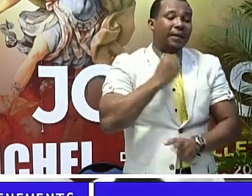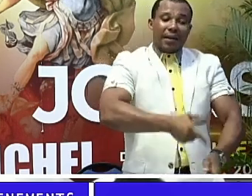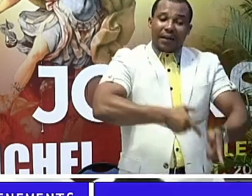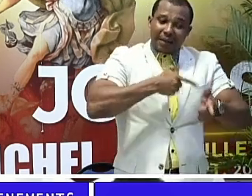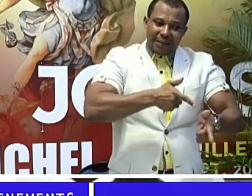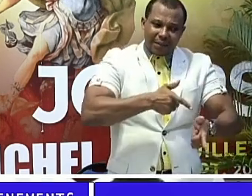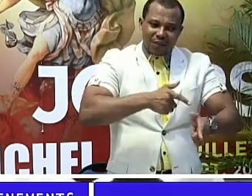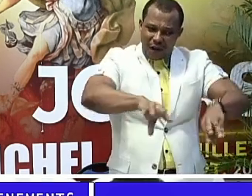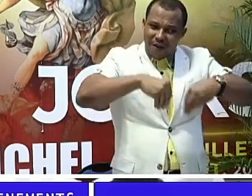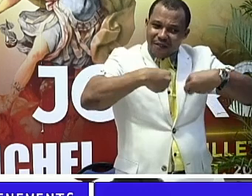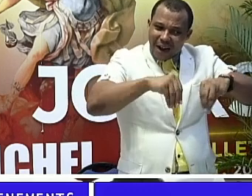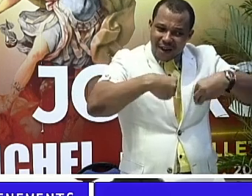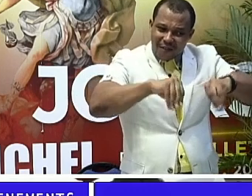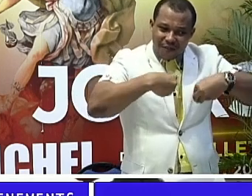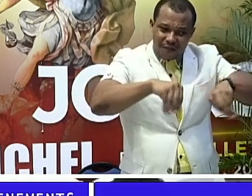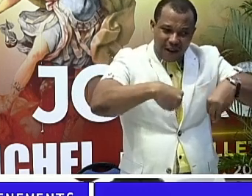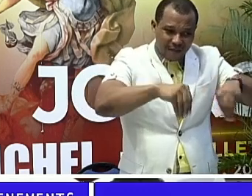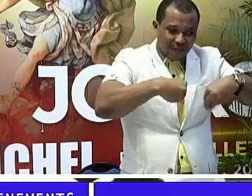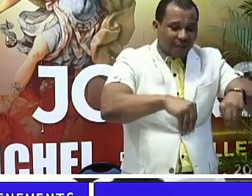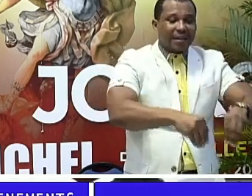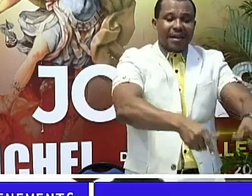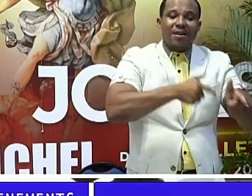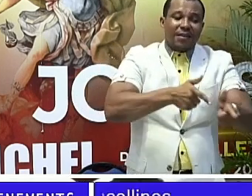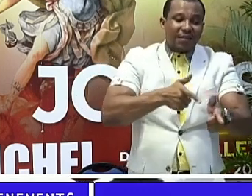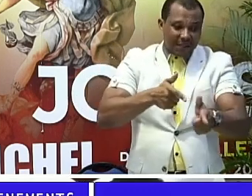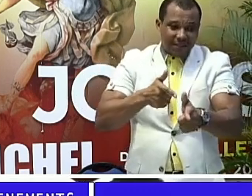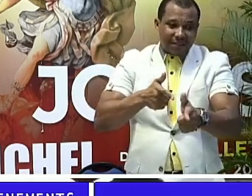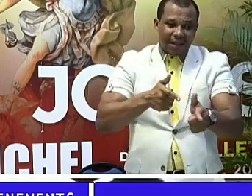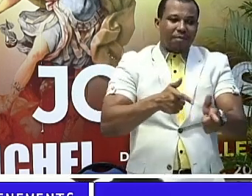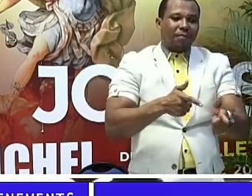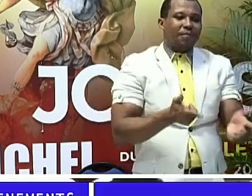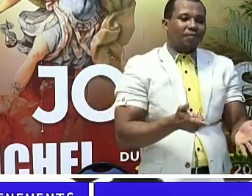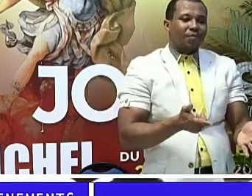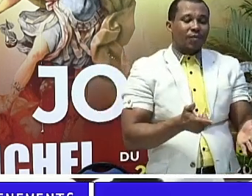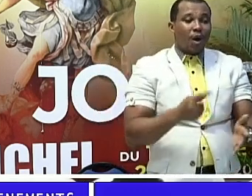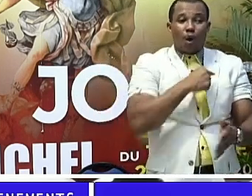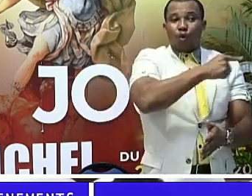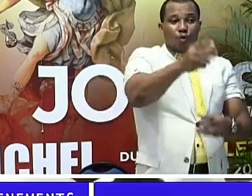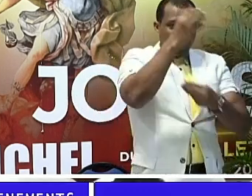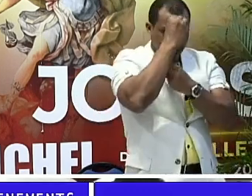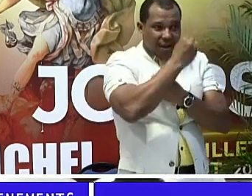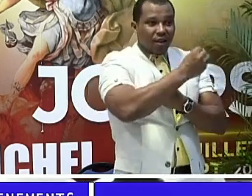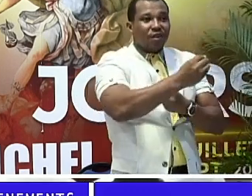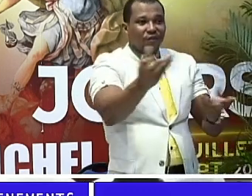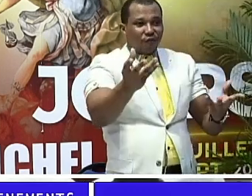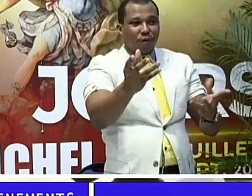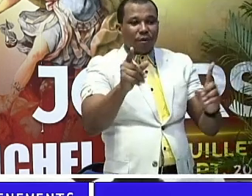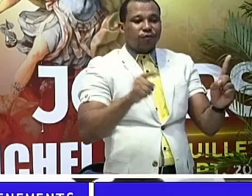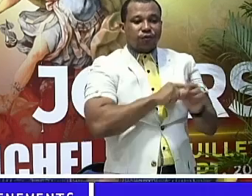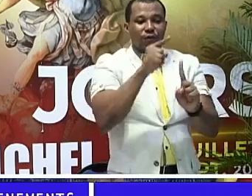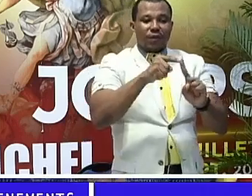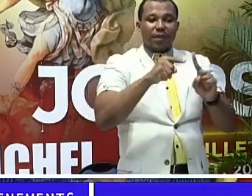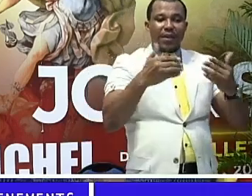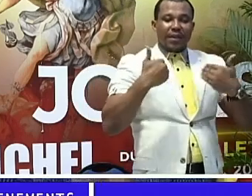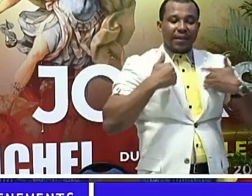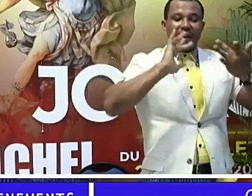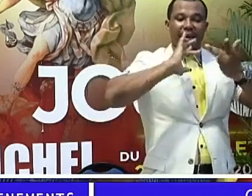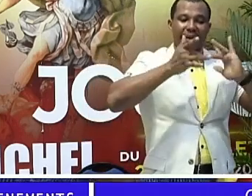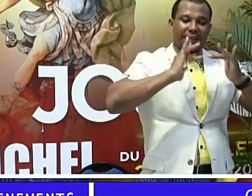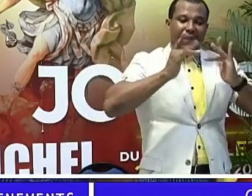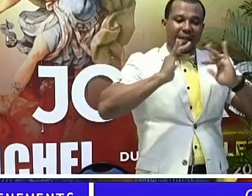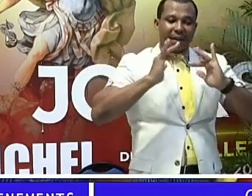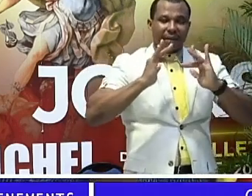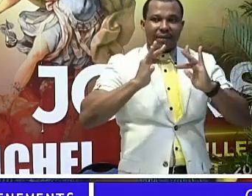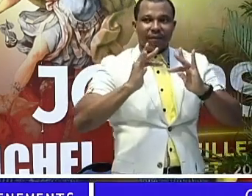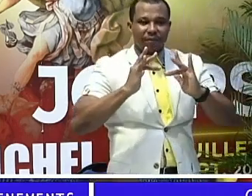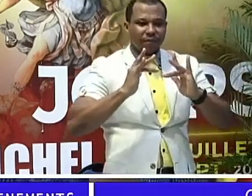si nous connaît information de base ça yo. Pour connaît qui jan bagay la yé. Et na qui gen réseaux sociaux, par exemple, moi grand